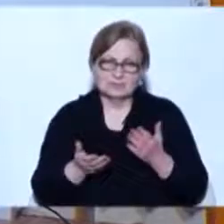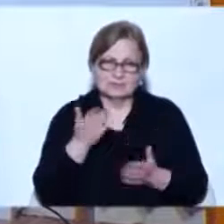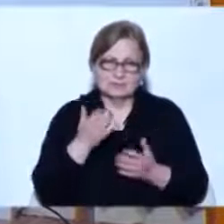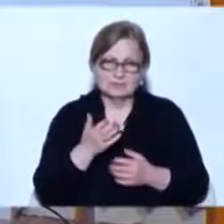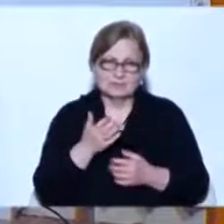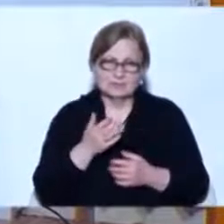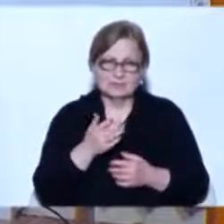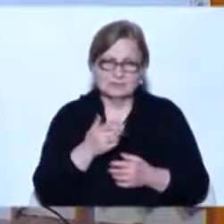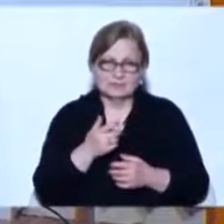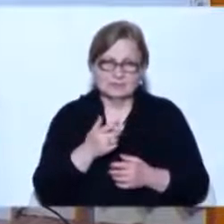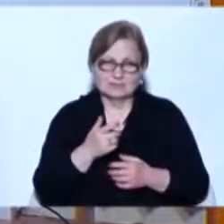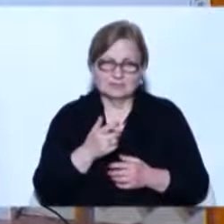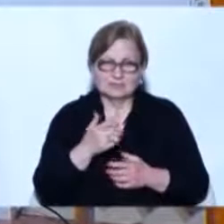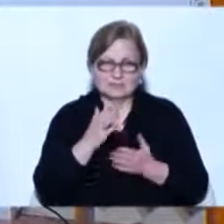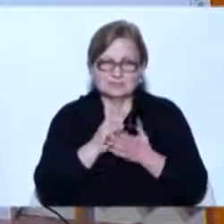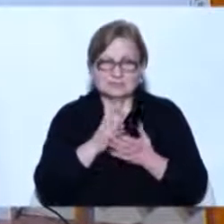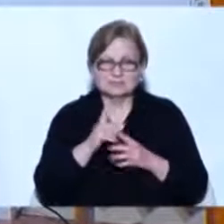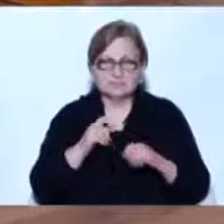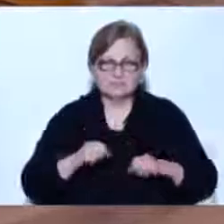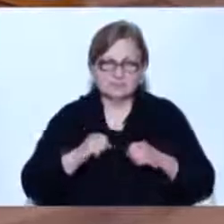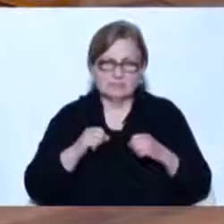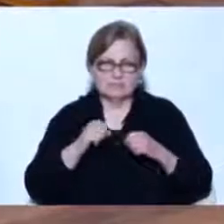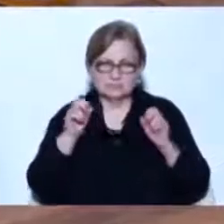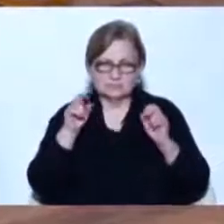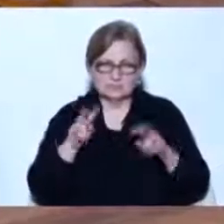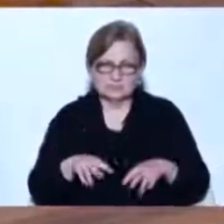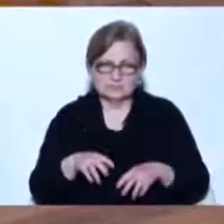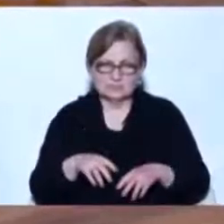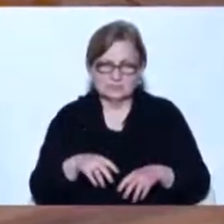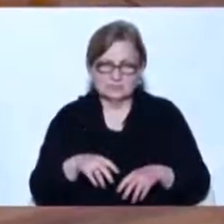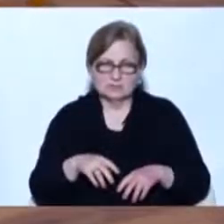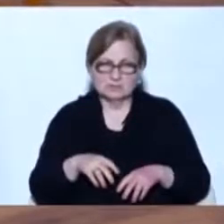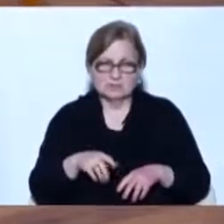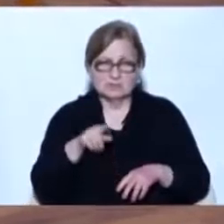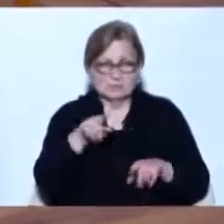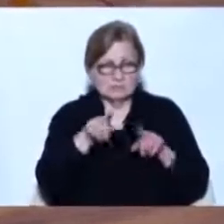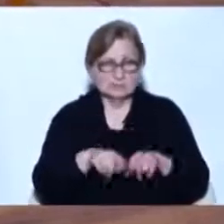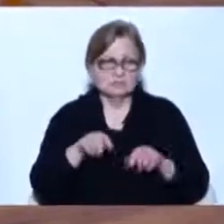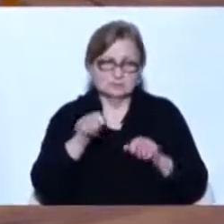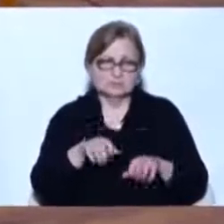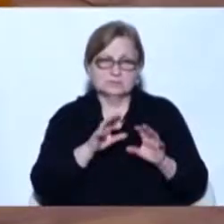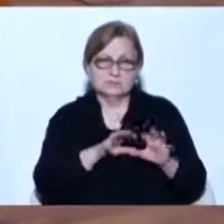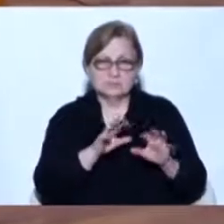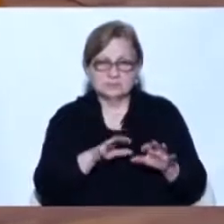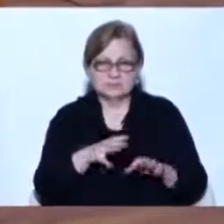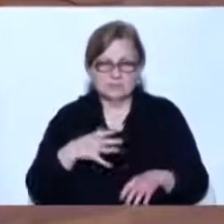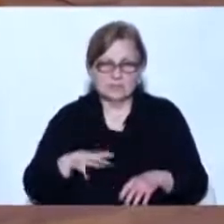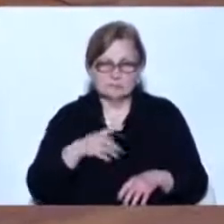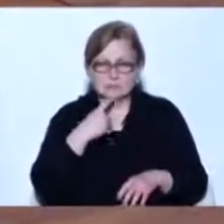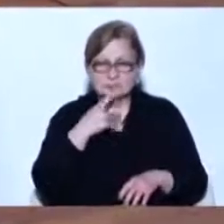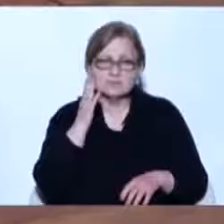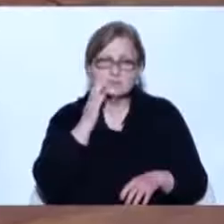ენის გასატეხების თქმა თუ გიყვარს. შენ ამგვარად შეგიძლია რომ იზრუნო ქართულ